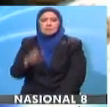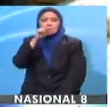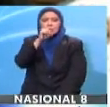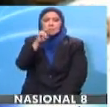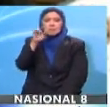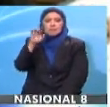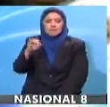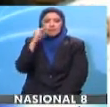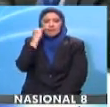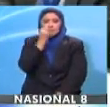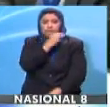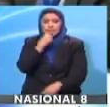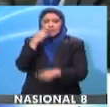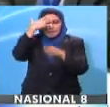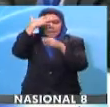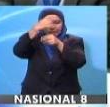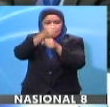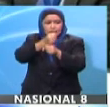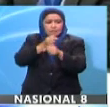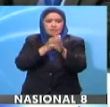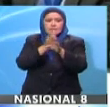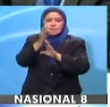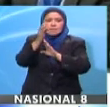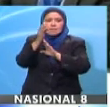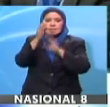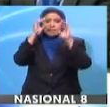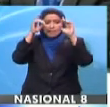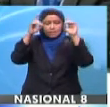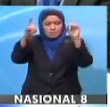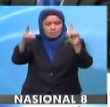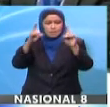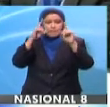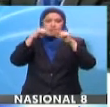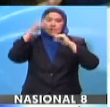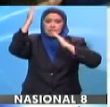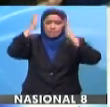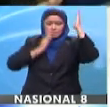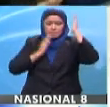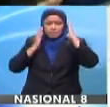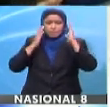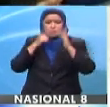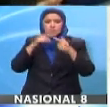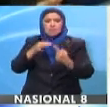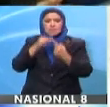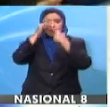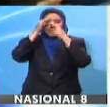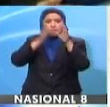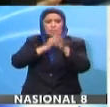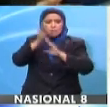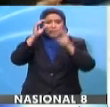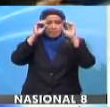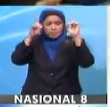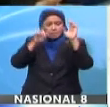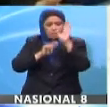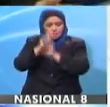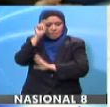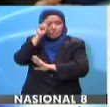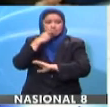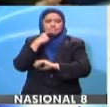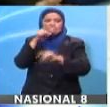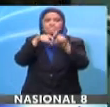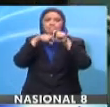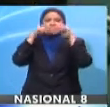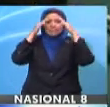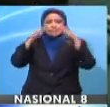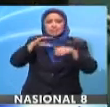bidang pendidikan Malaysia terutamanya di bidang pendidikan tinggi menarik perhatian Jamaika Malaysia pula akan menawarkan kepakarannya untuk membantu